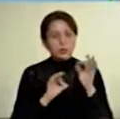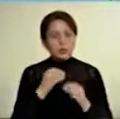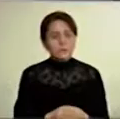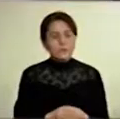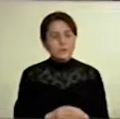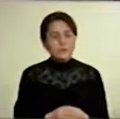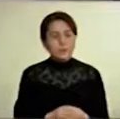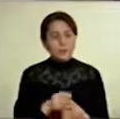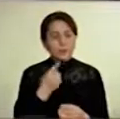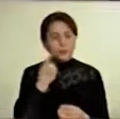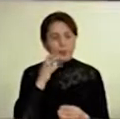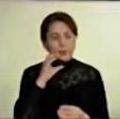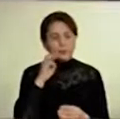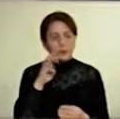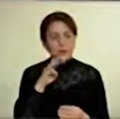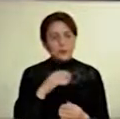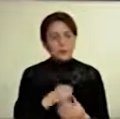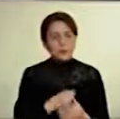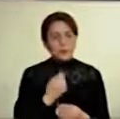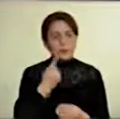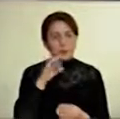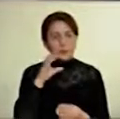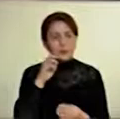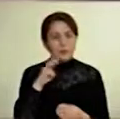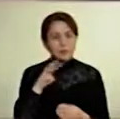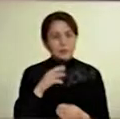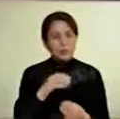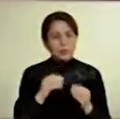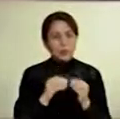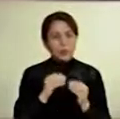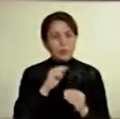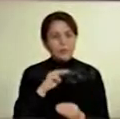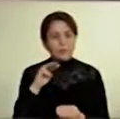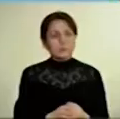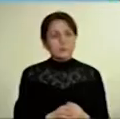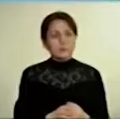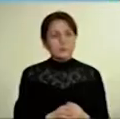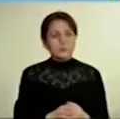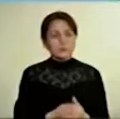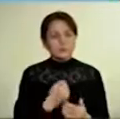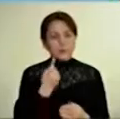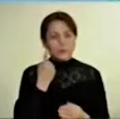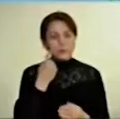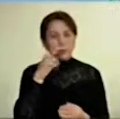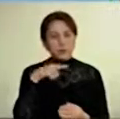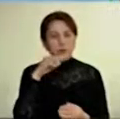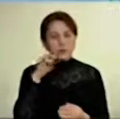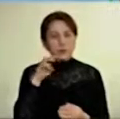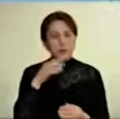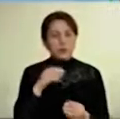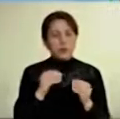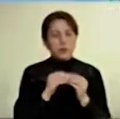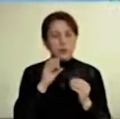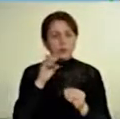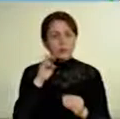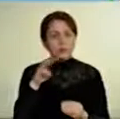qiling. 1 santimetrimiz, 1 santimetrimiz 10 mm-ga teng. 1 desimetr 10